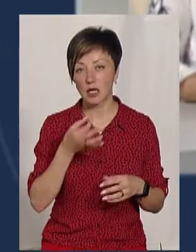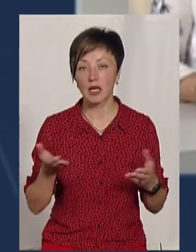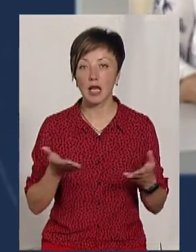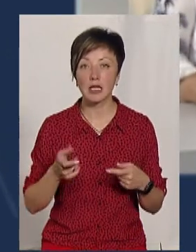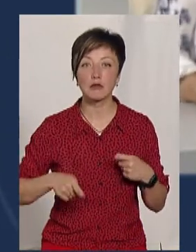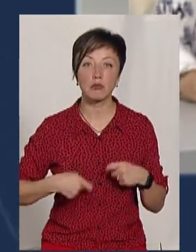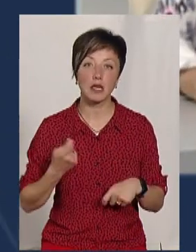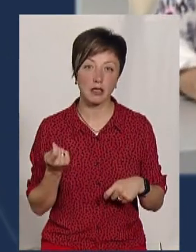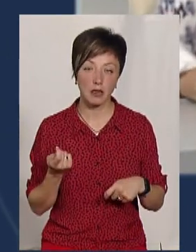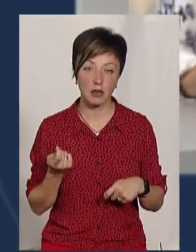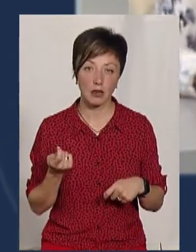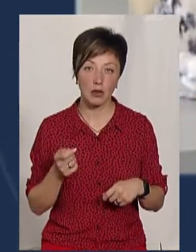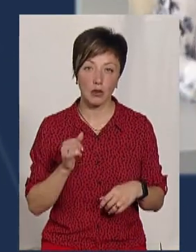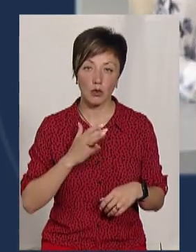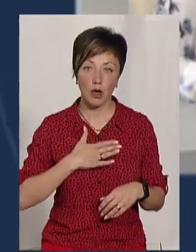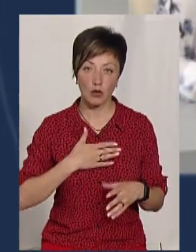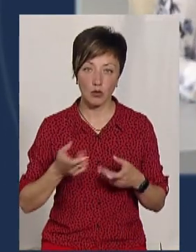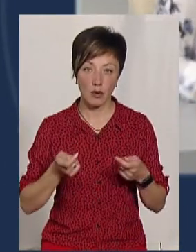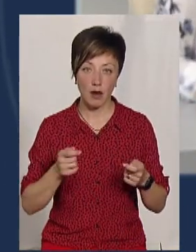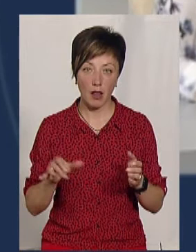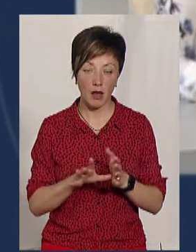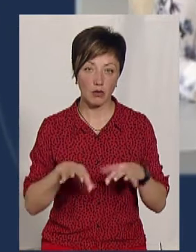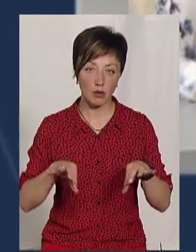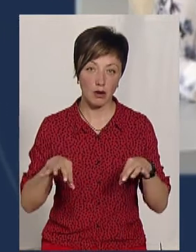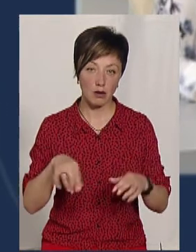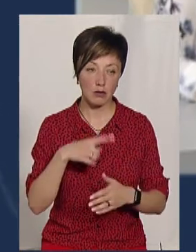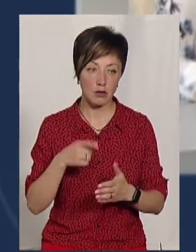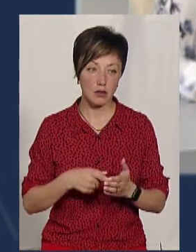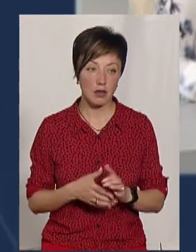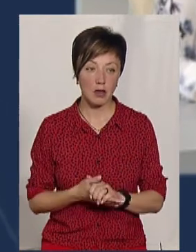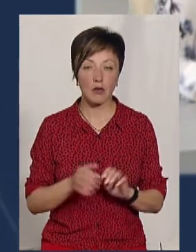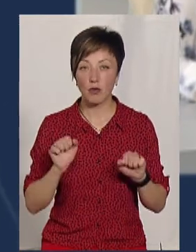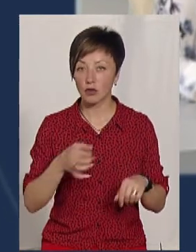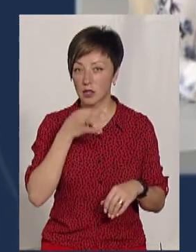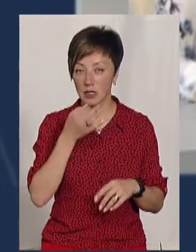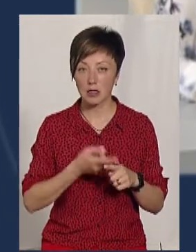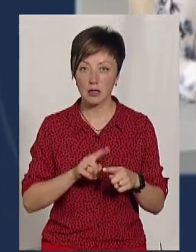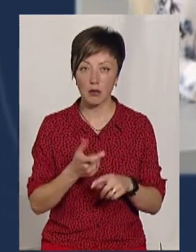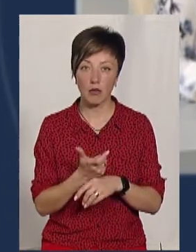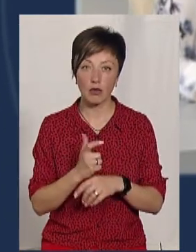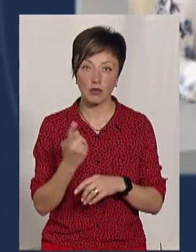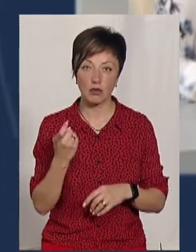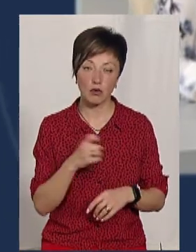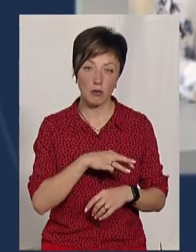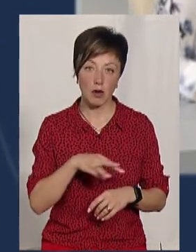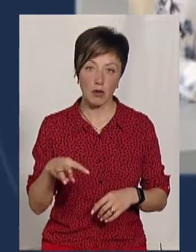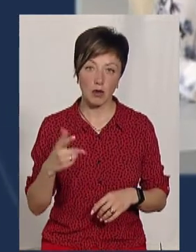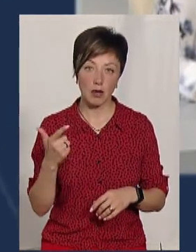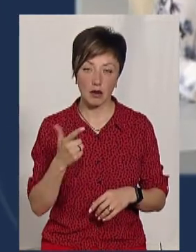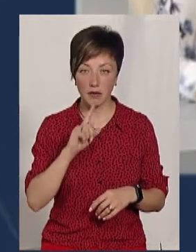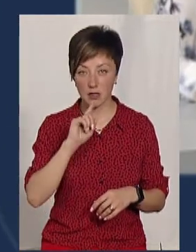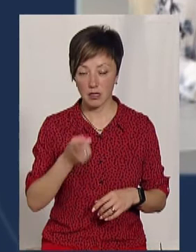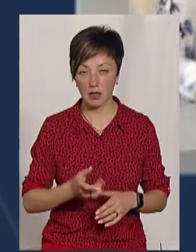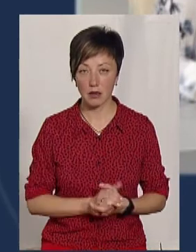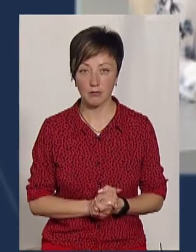Які збитки у нашого управління електротранспорту? Ну, я можу сказати, що це понад 100 мільйонів гривень за